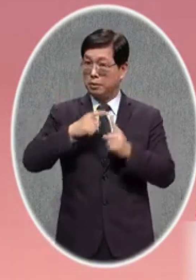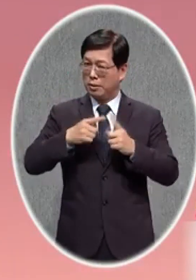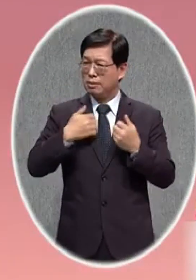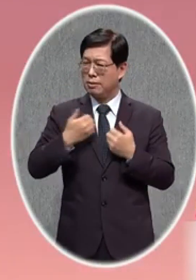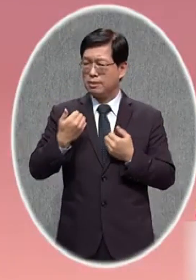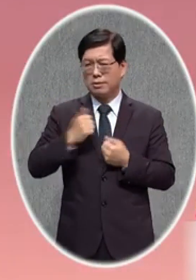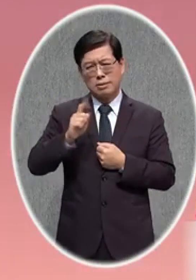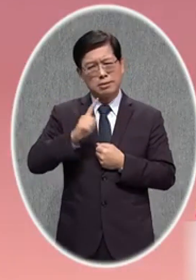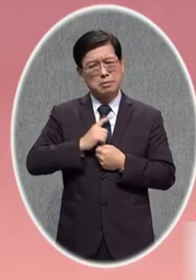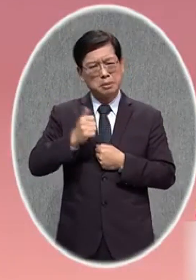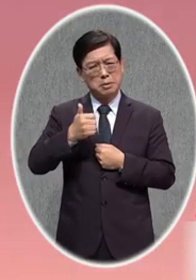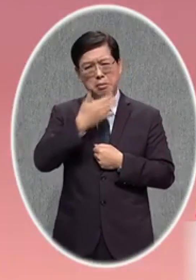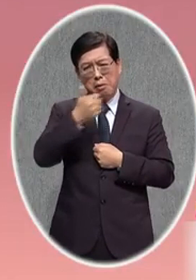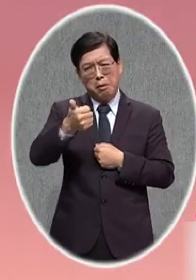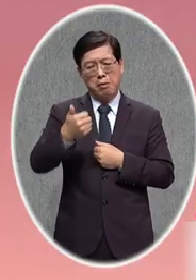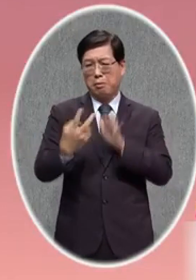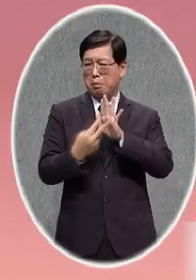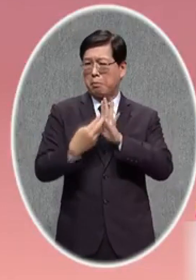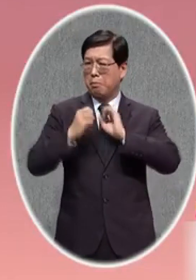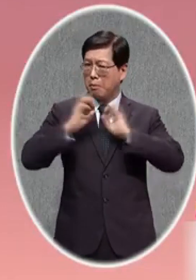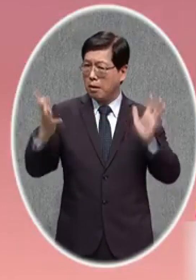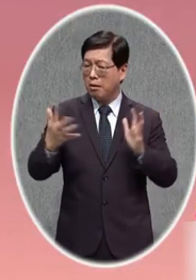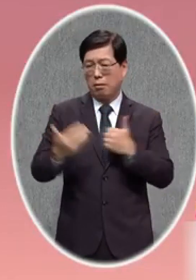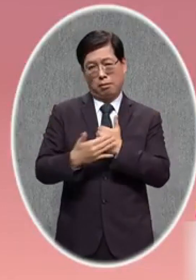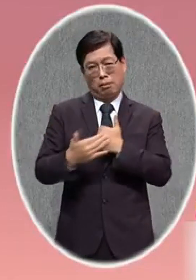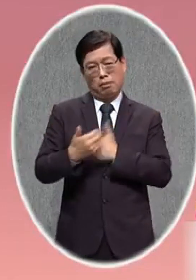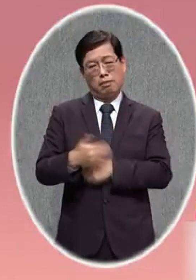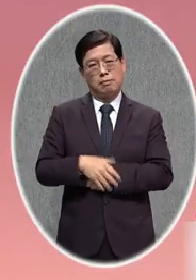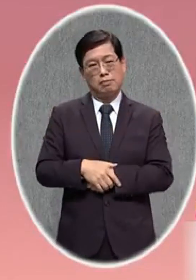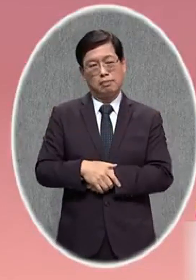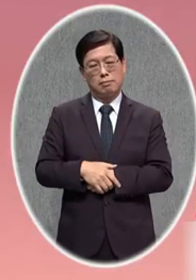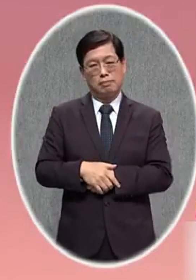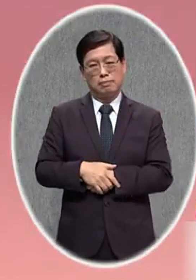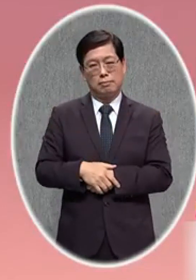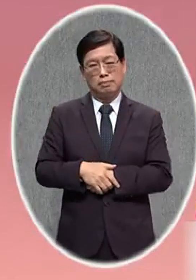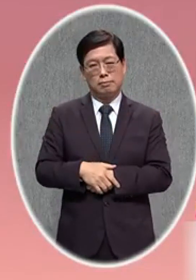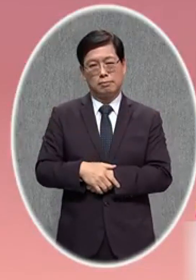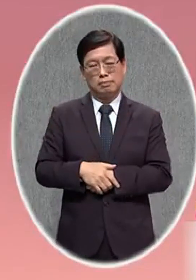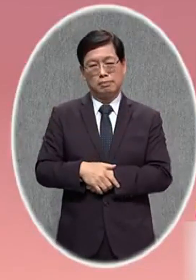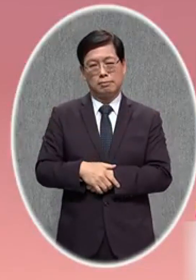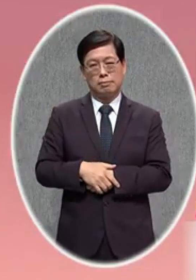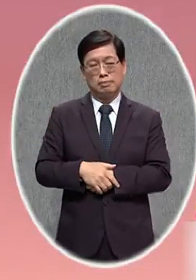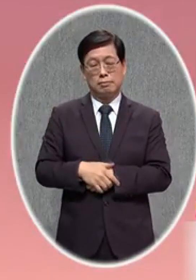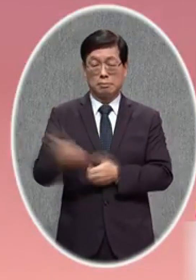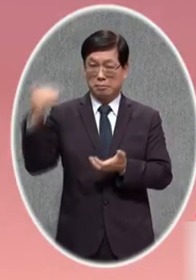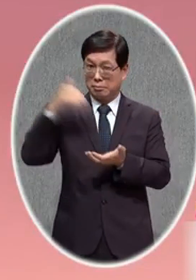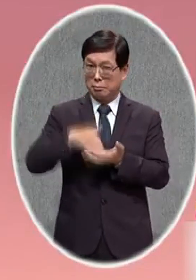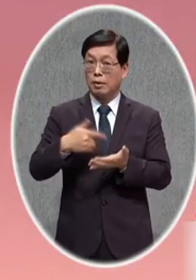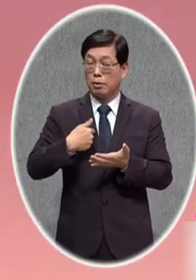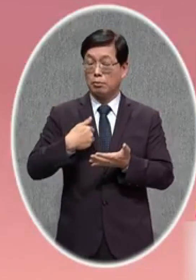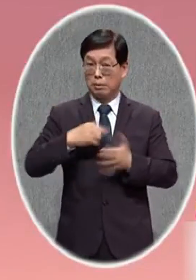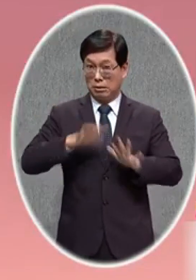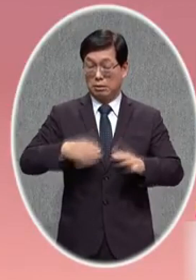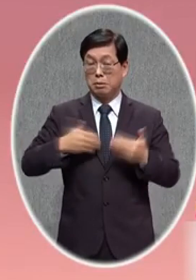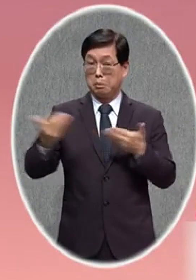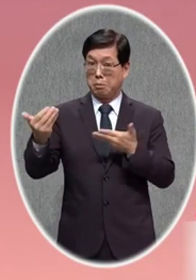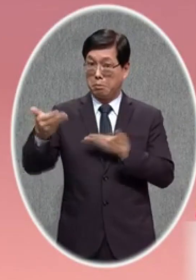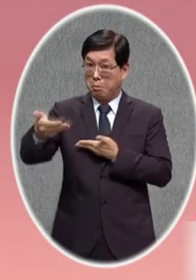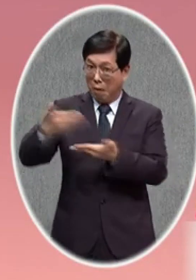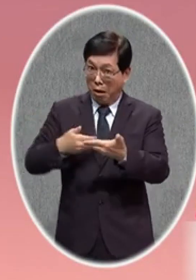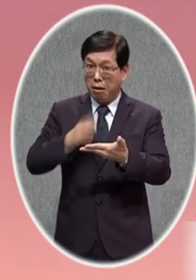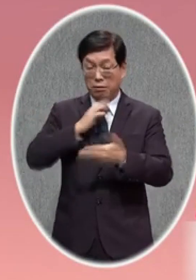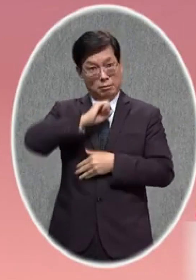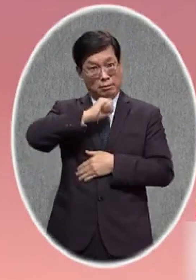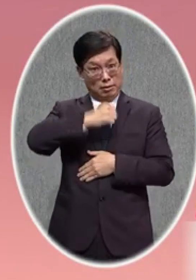什么好康呢？不就说出来让我们台湾人批判一下，到底我们换到的